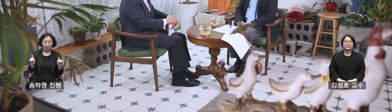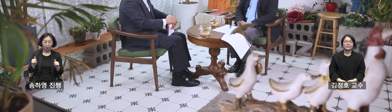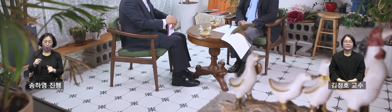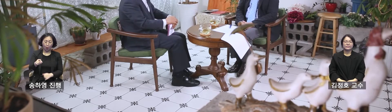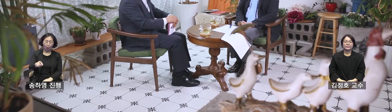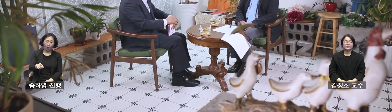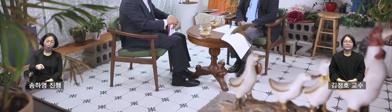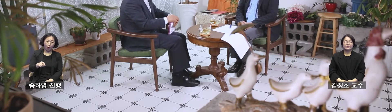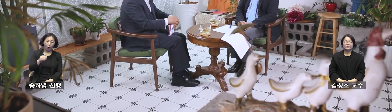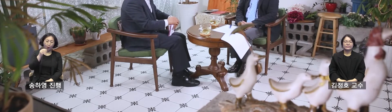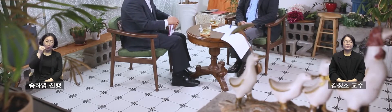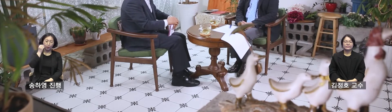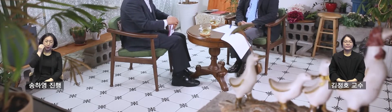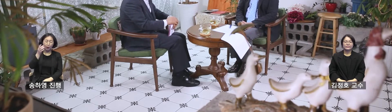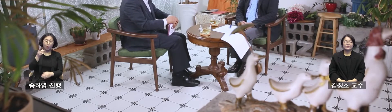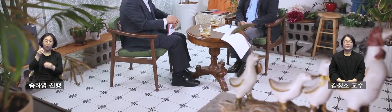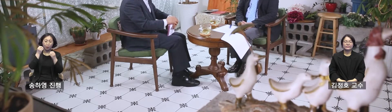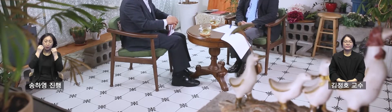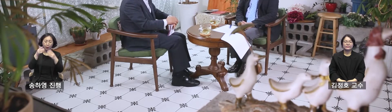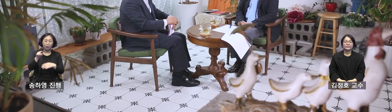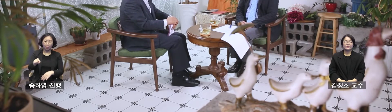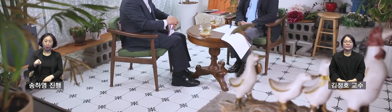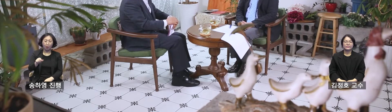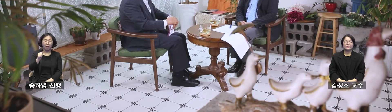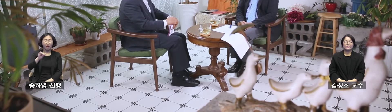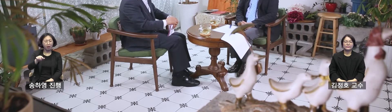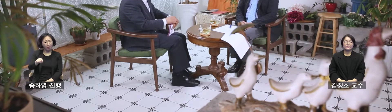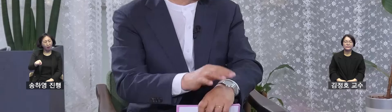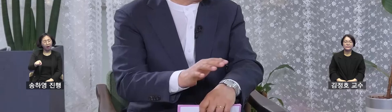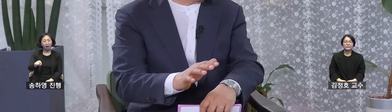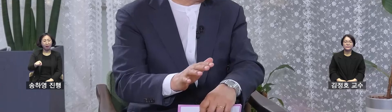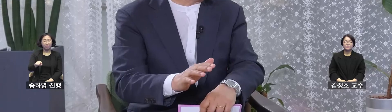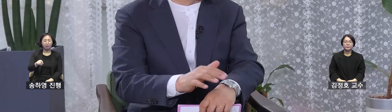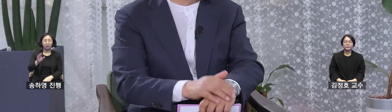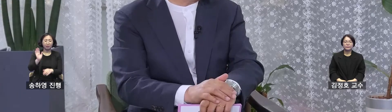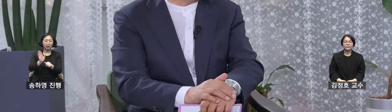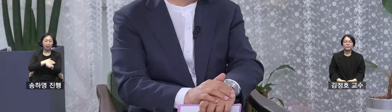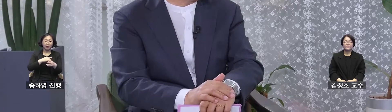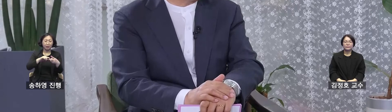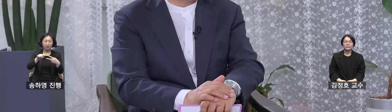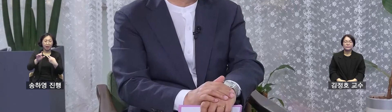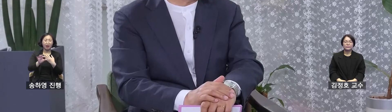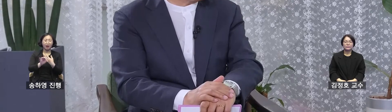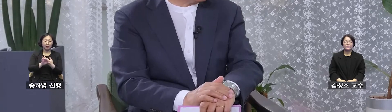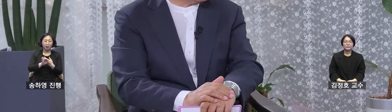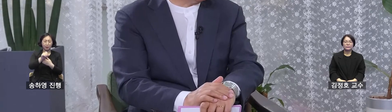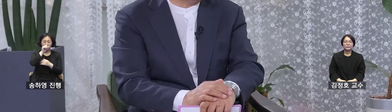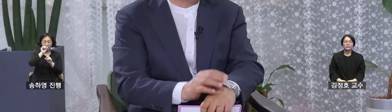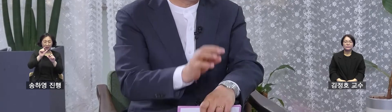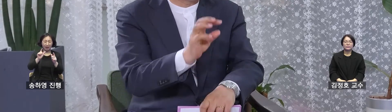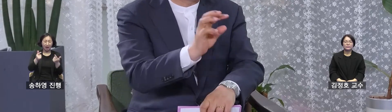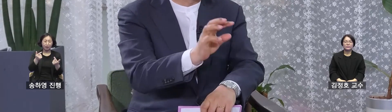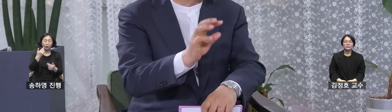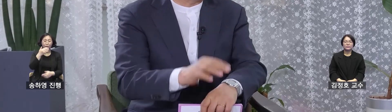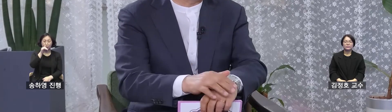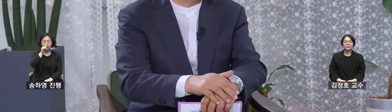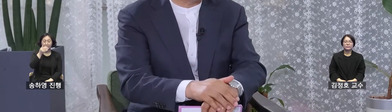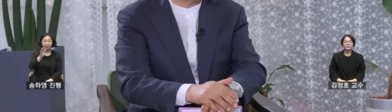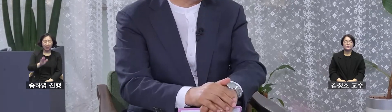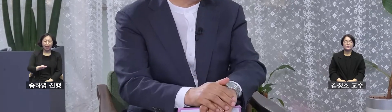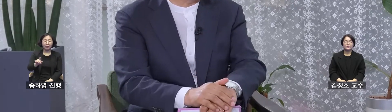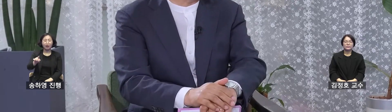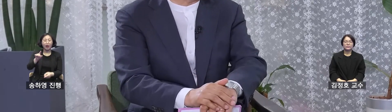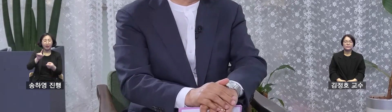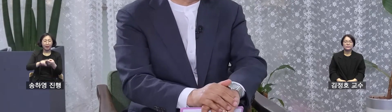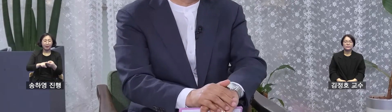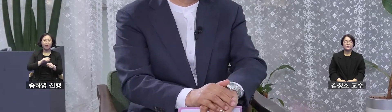네. 잘못 이해하면은 네. 또 사회 전반에 네. 좋지 않은 영향이 끼칠 수 있고 한데 네. 그것을